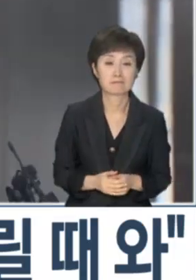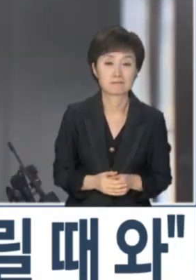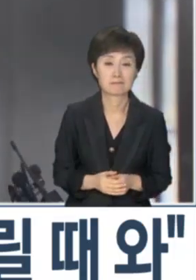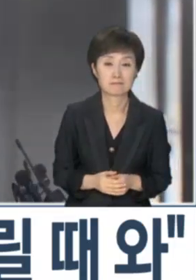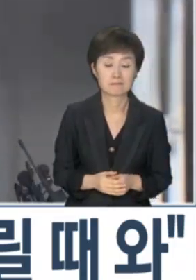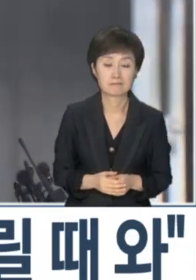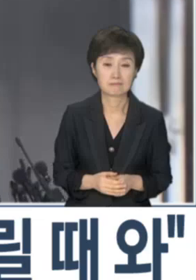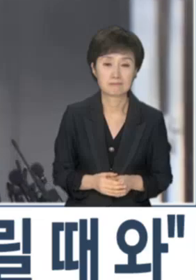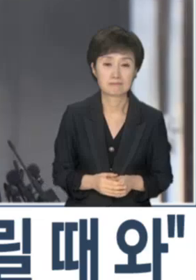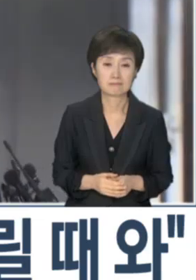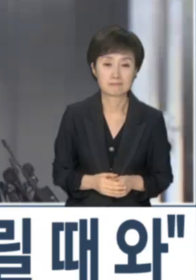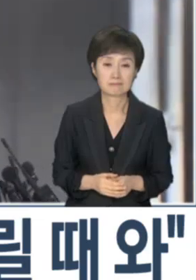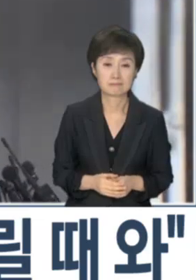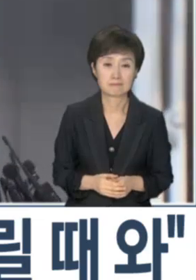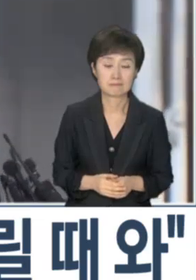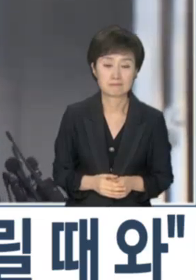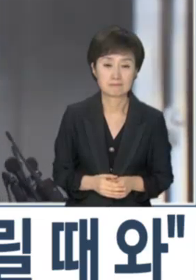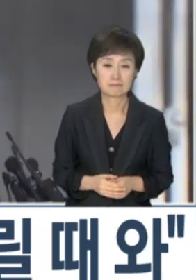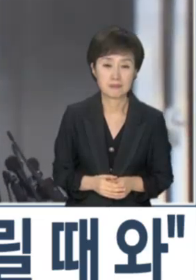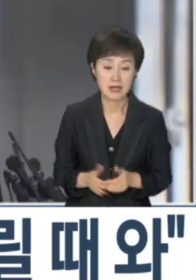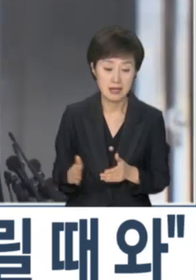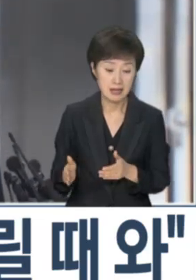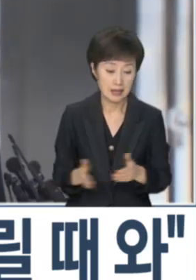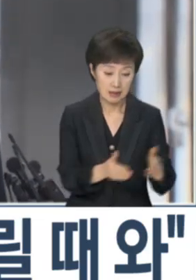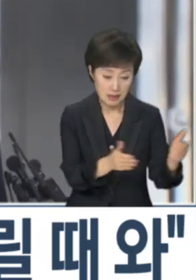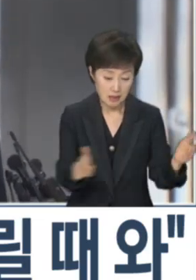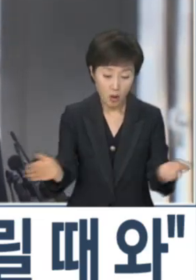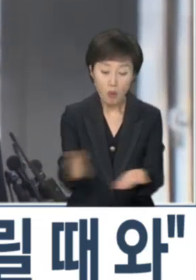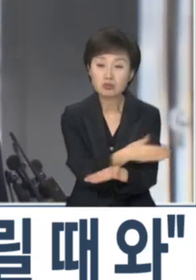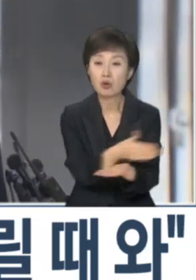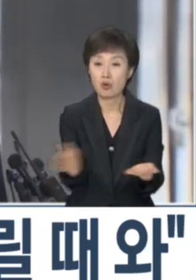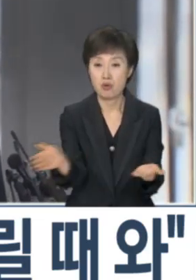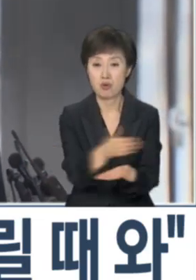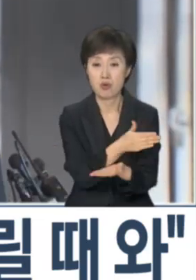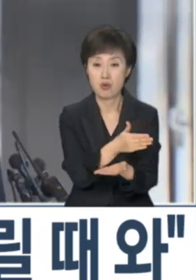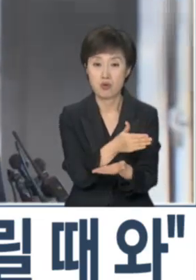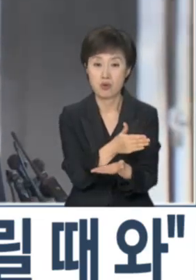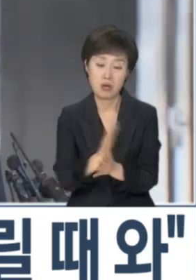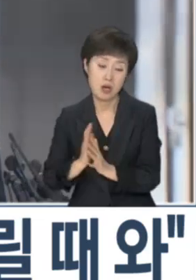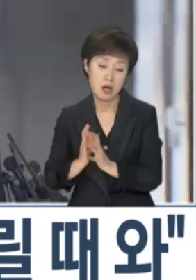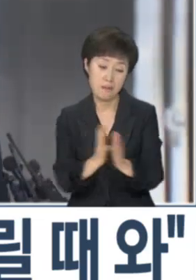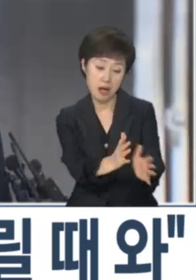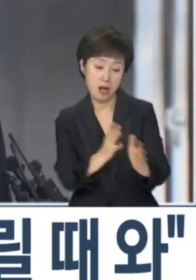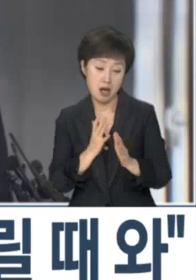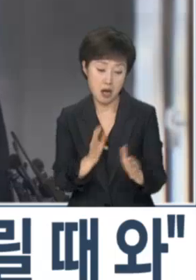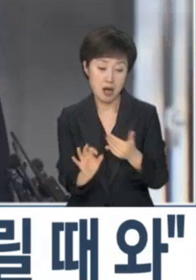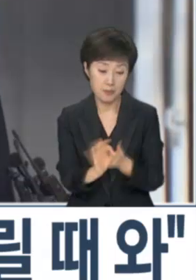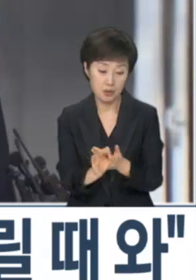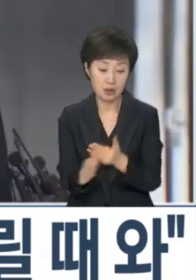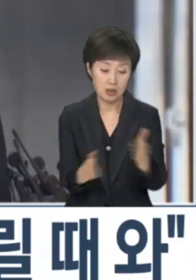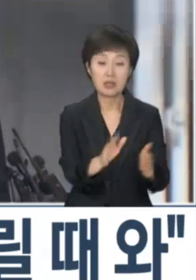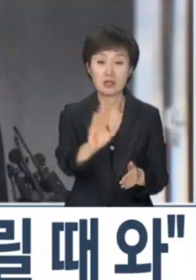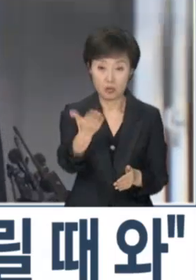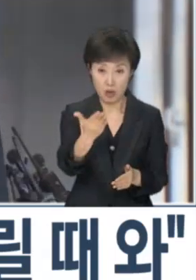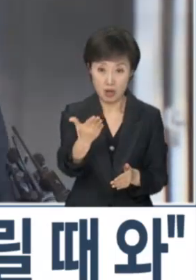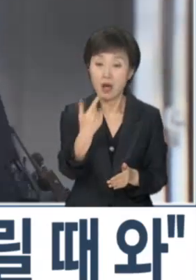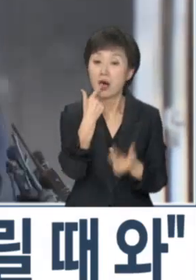그렇기 때문에. 모든 길은 처음에는 길이 아니었다. 그러지만 이제 지금은 이미 국민의힘이 길을 가고